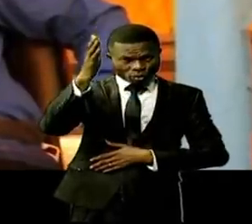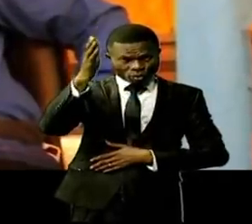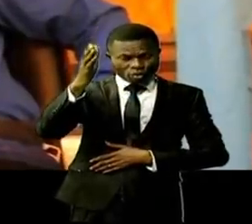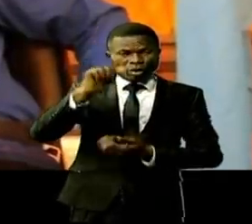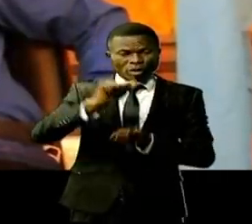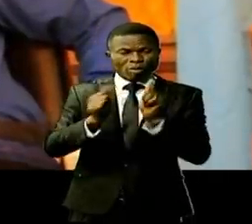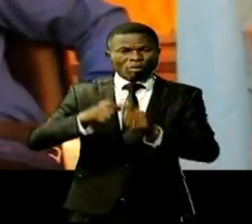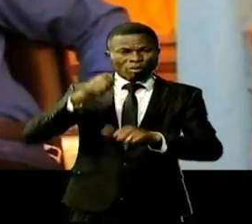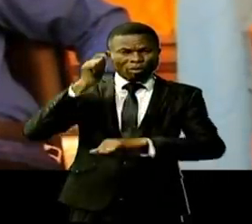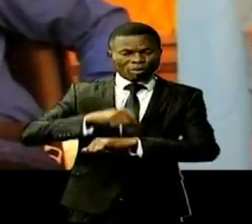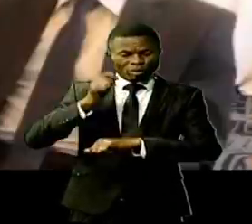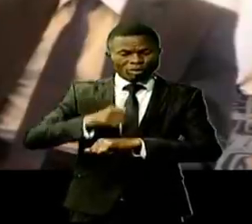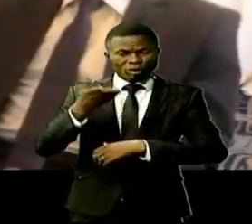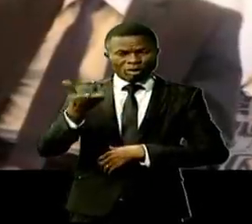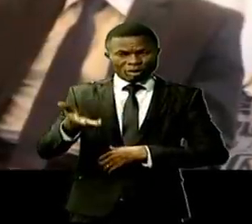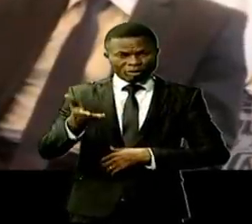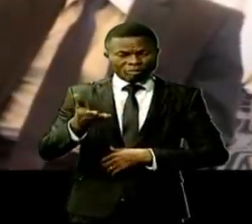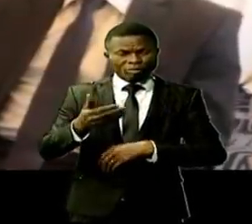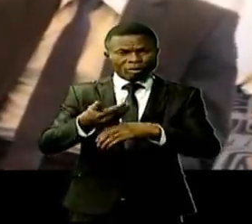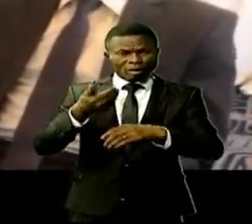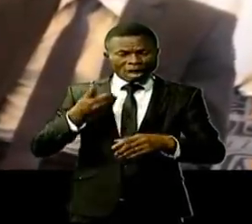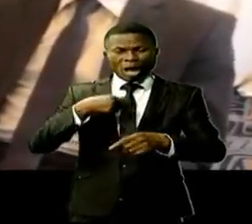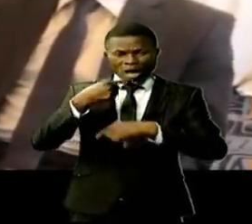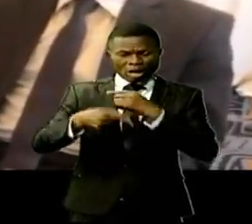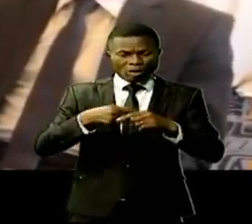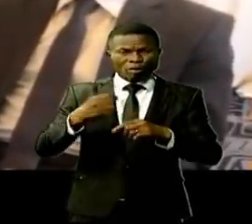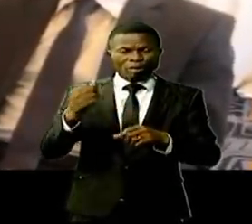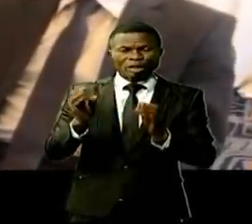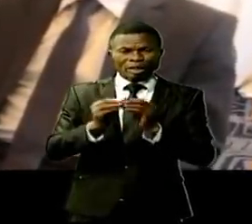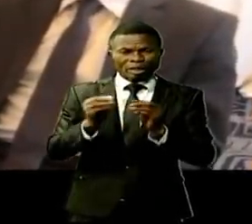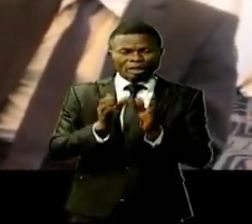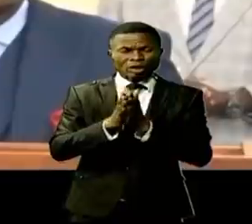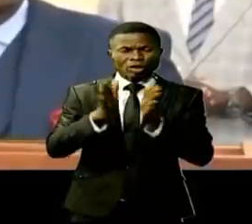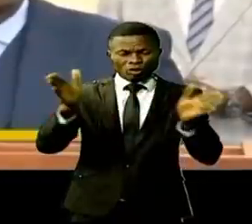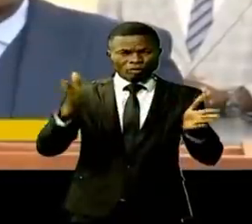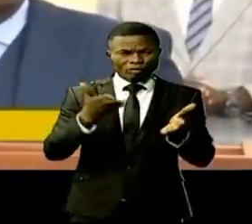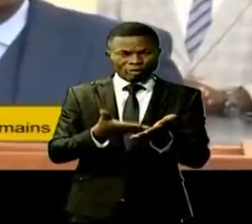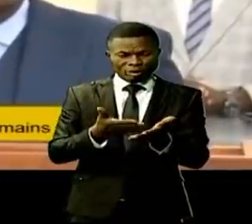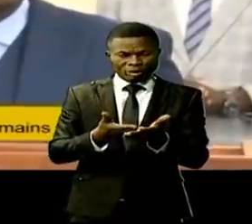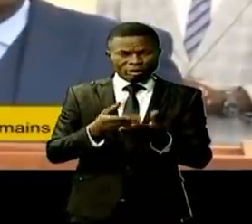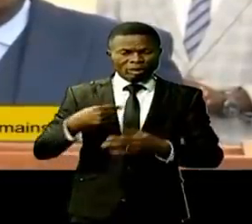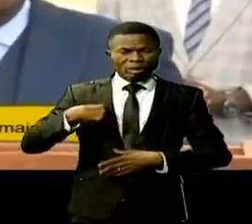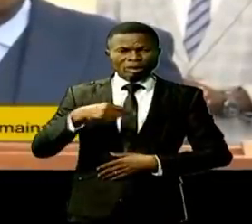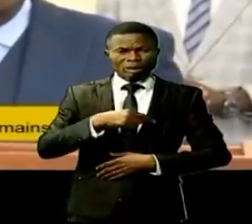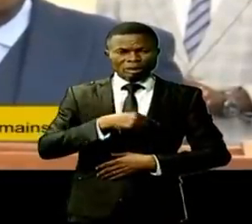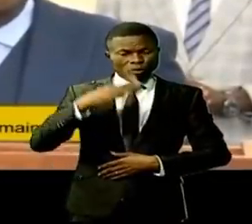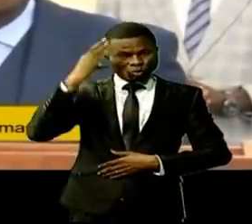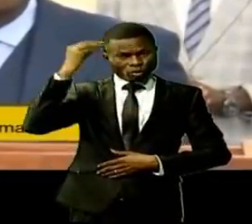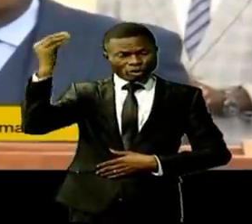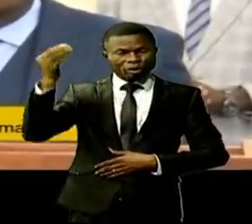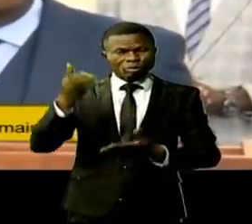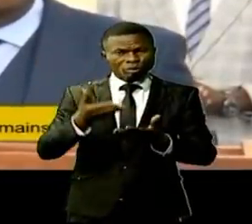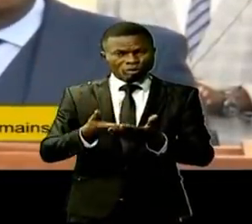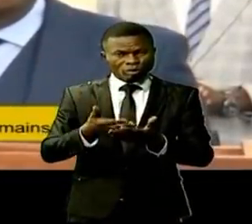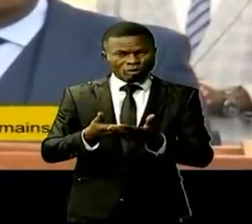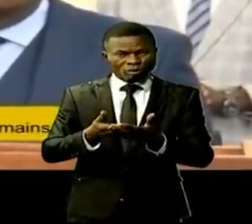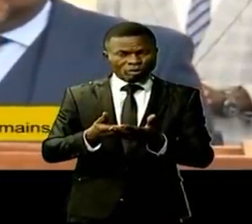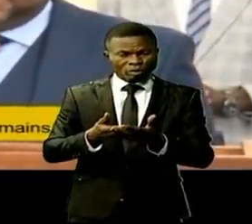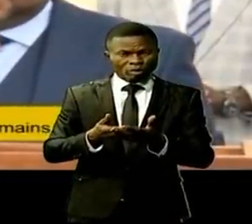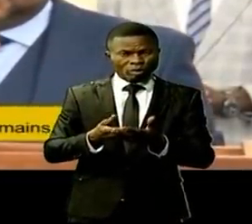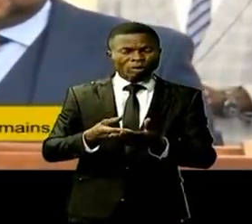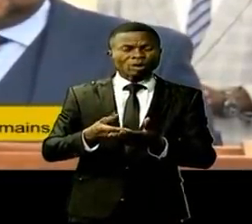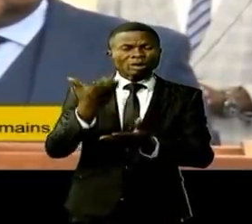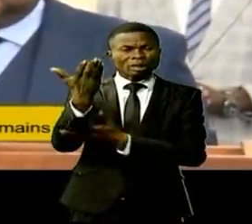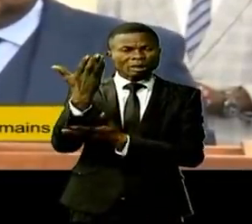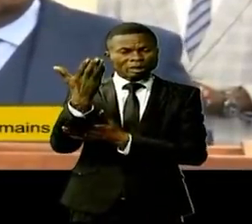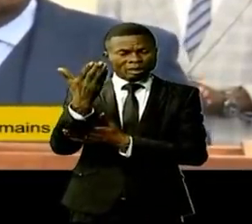justice transitionnelle avant de lancer cet atelier officiellement. Nous avons bon espoir que les conclusions et les